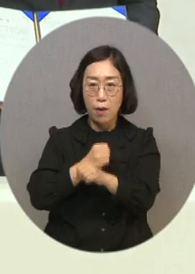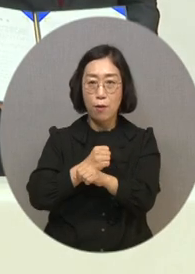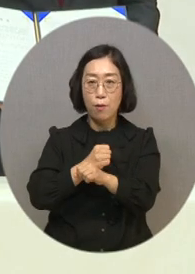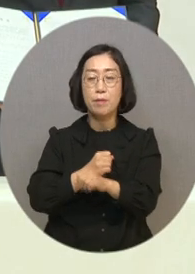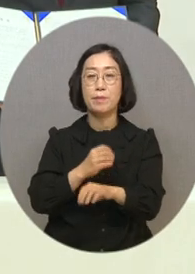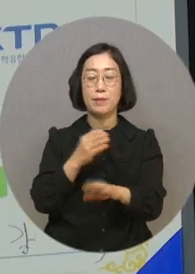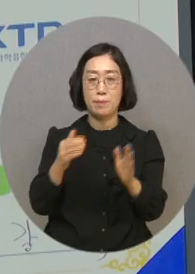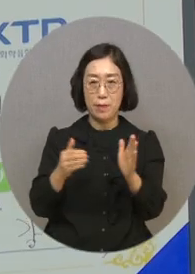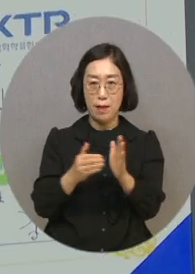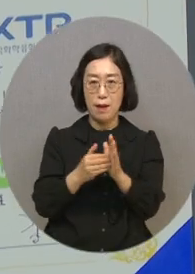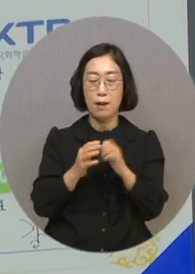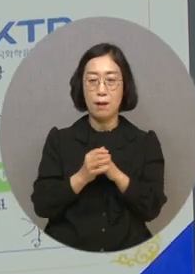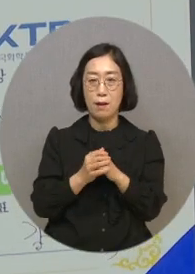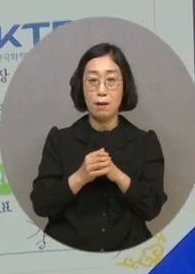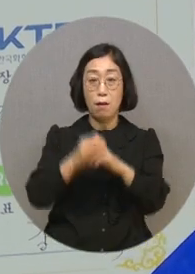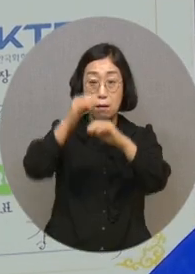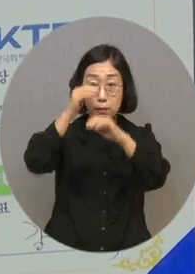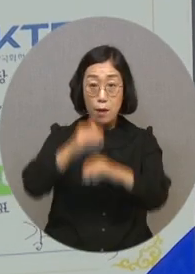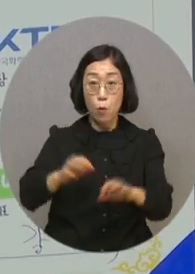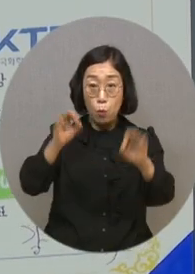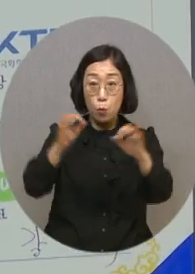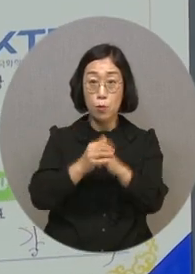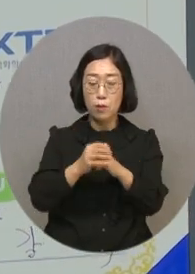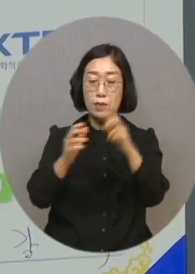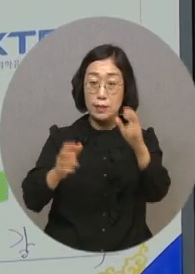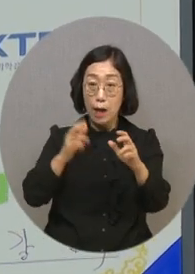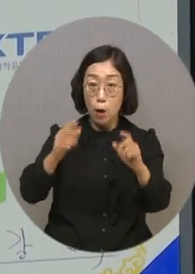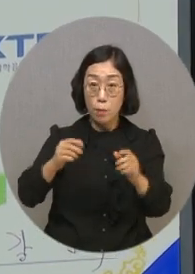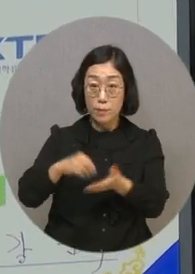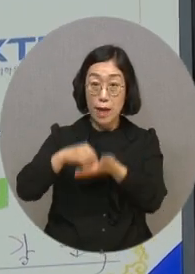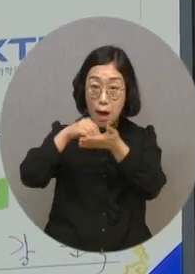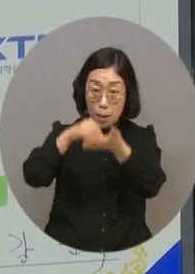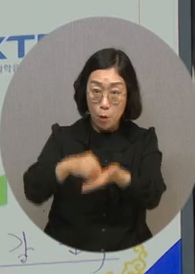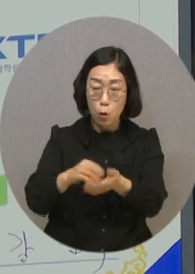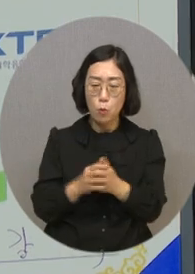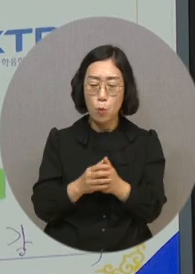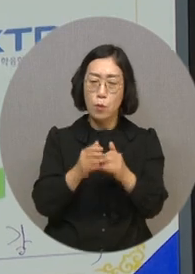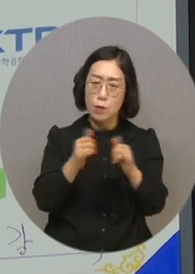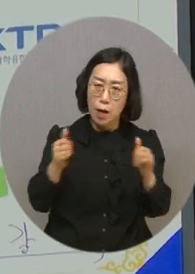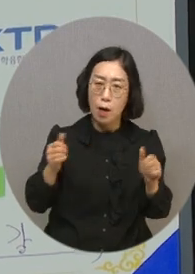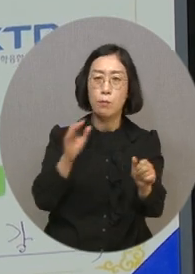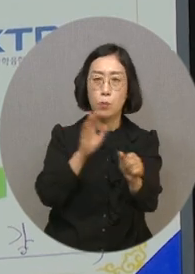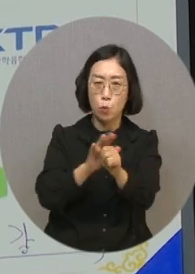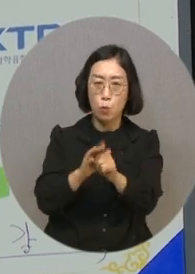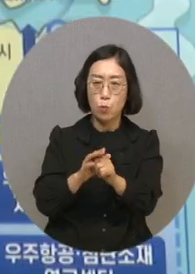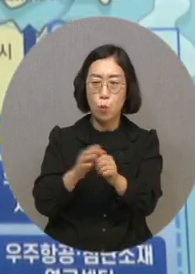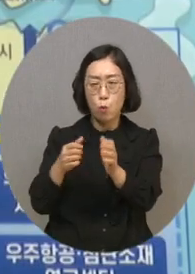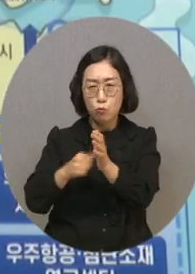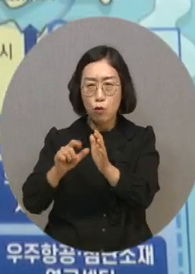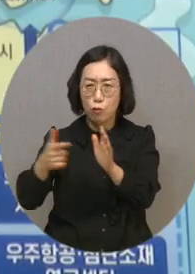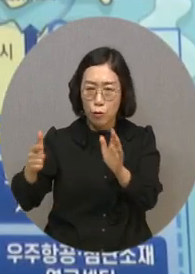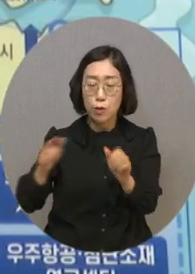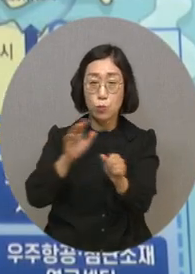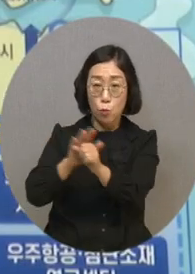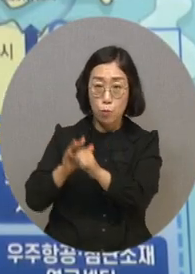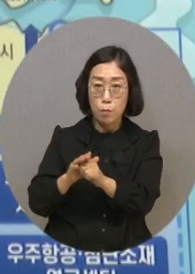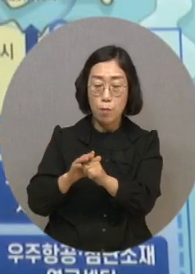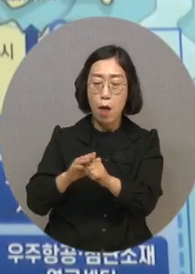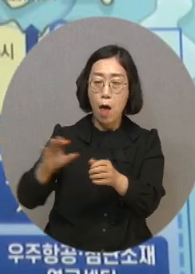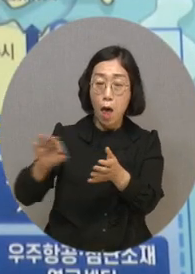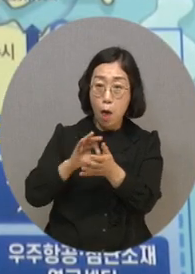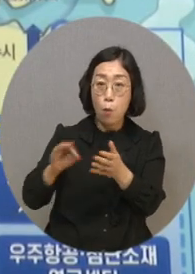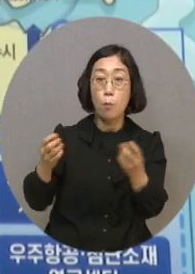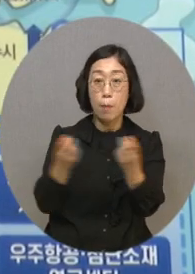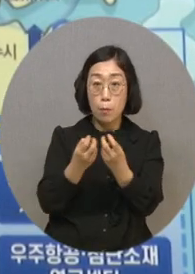체결했습니다. 협약 내용은 해당 사업 참여 및 재원과 인적, 물적 자원의 연계와 활용 방안에 대해